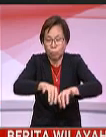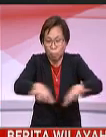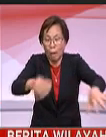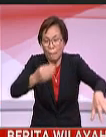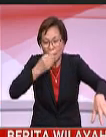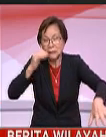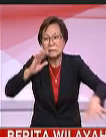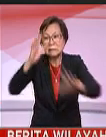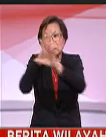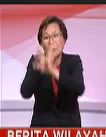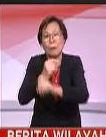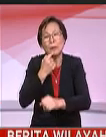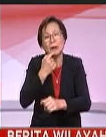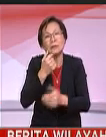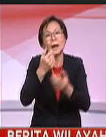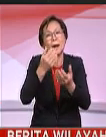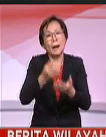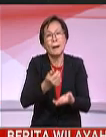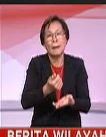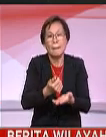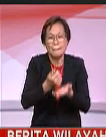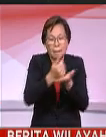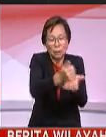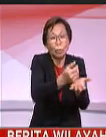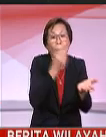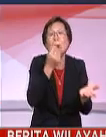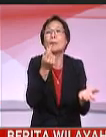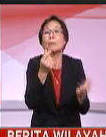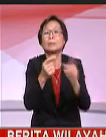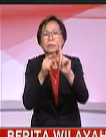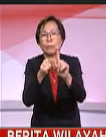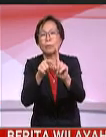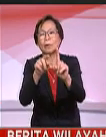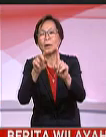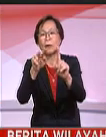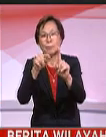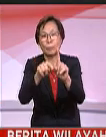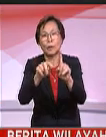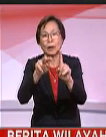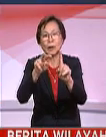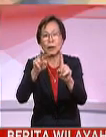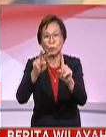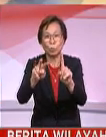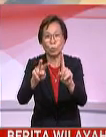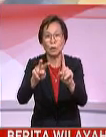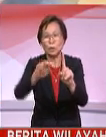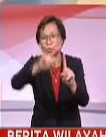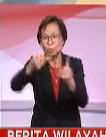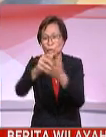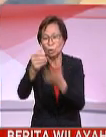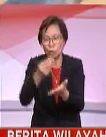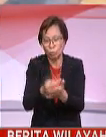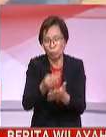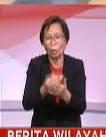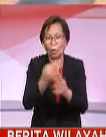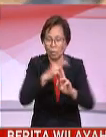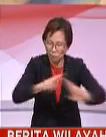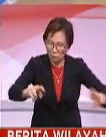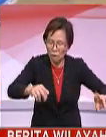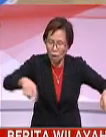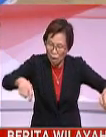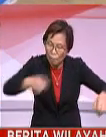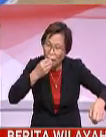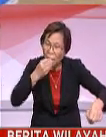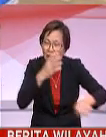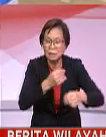mendedahkan bantuan makanan itu menelan kos 1.42 juta ringgit bagi menyediakan bantuan makanan termasuk